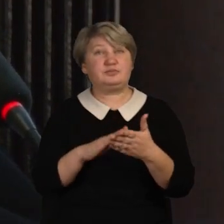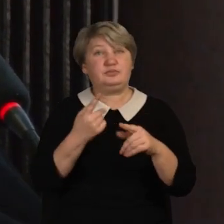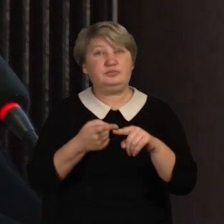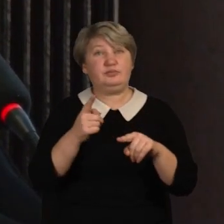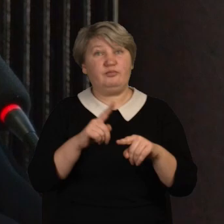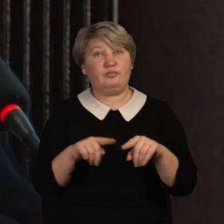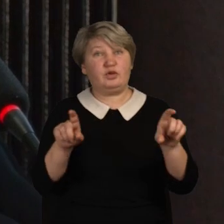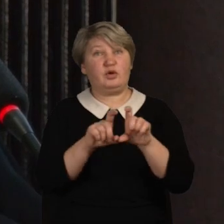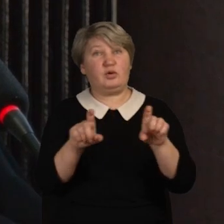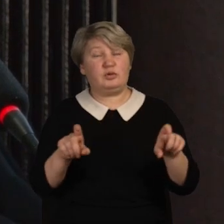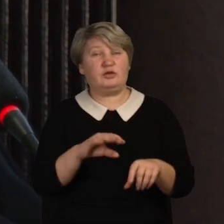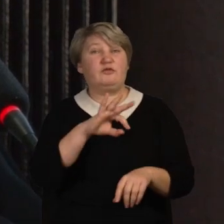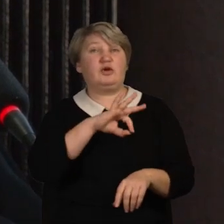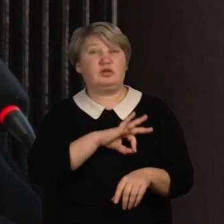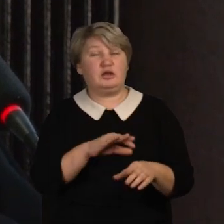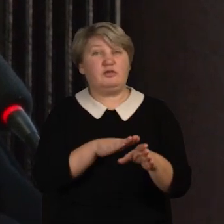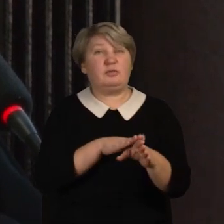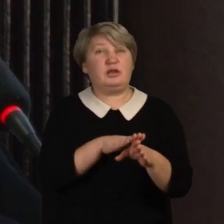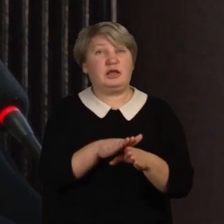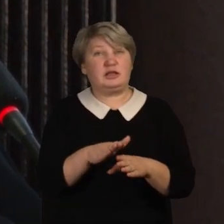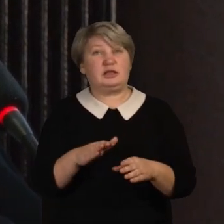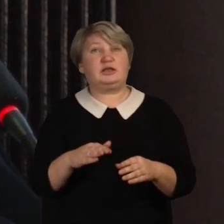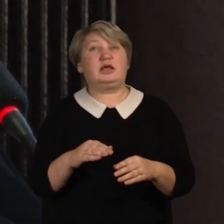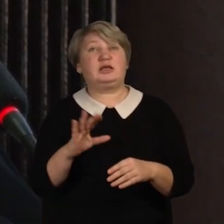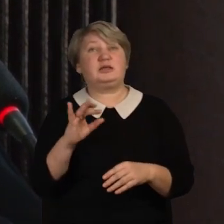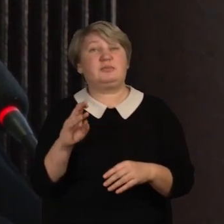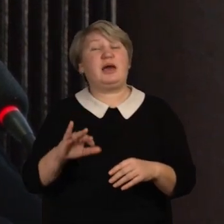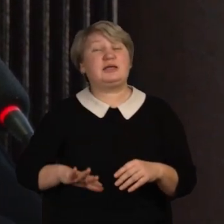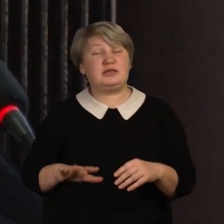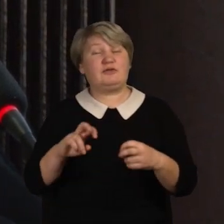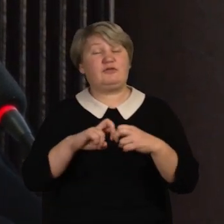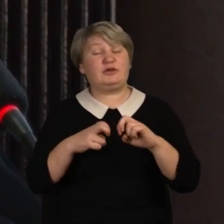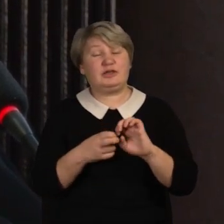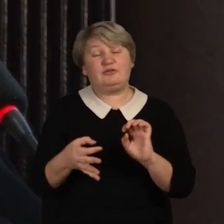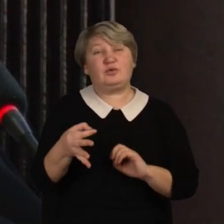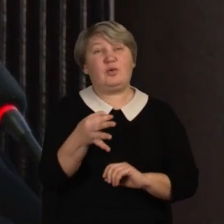до експлуатації управління Державної архітектурно-будівельної інспекції Франківської області від